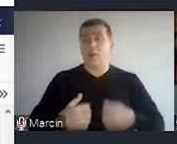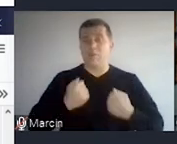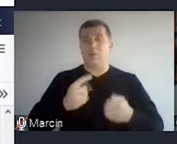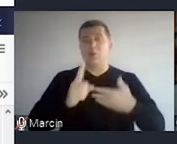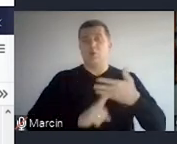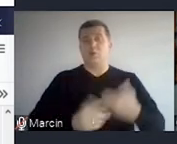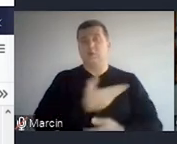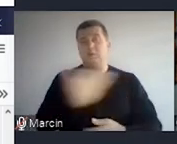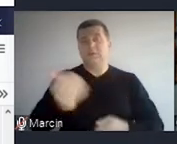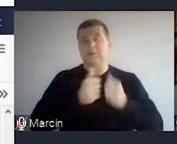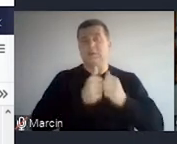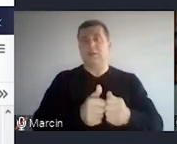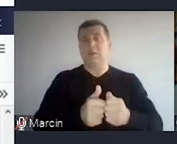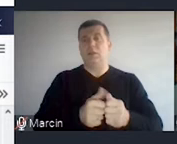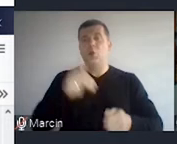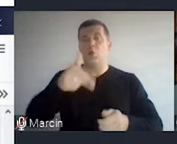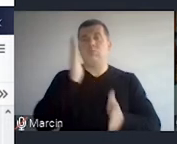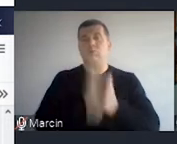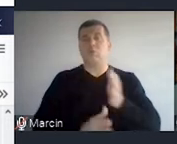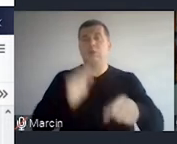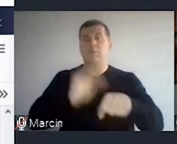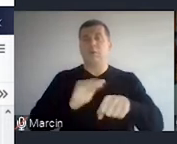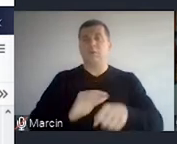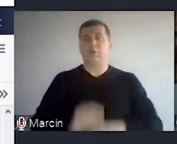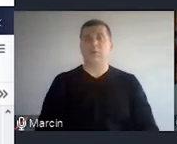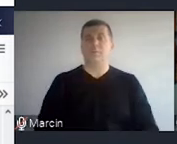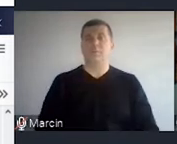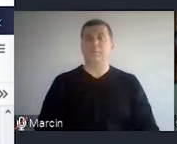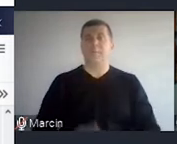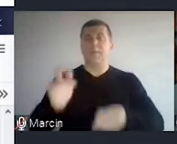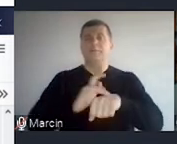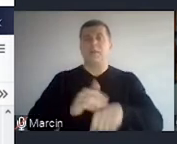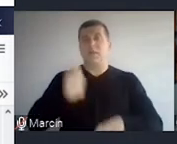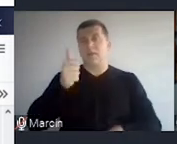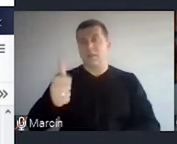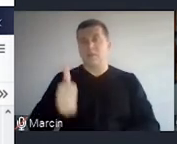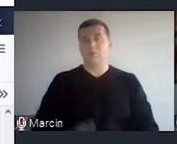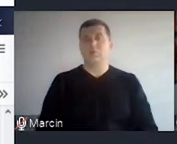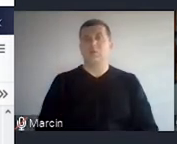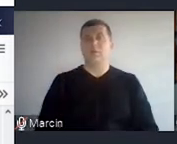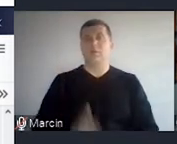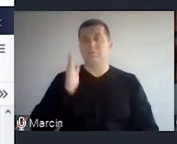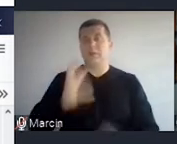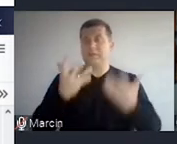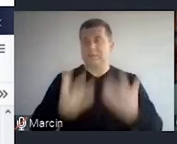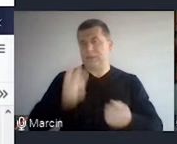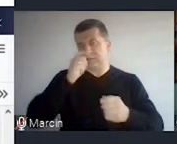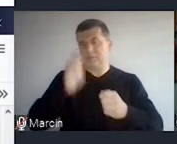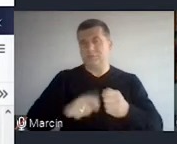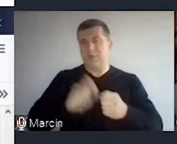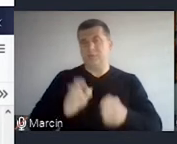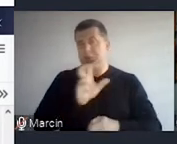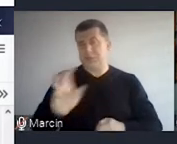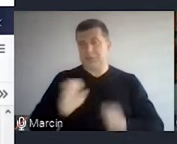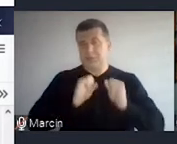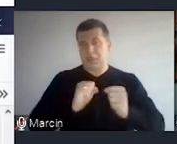rozliczyć Państwu zadanie uproszczoną metodą. W stawkach jednostkowych będzie chciała sprawdzić, czy